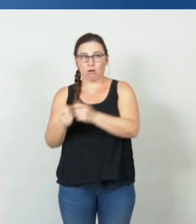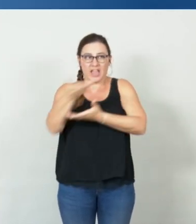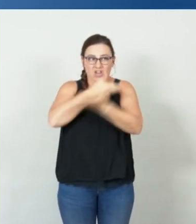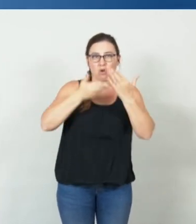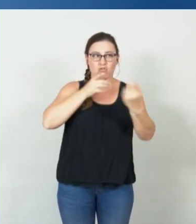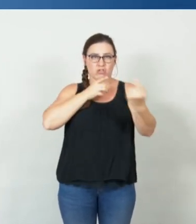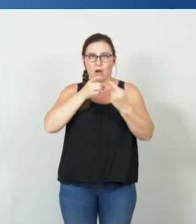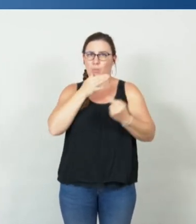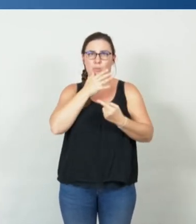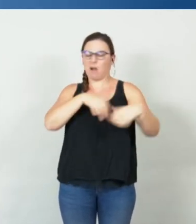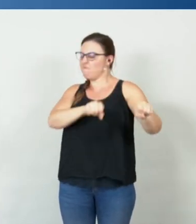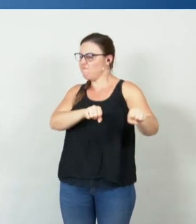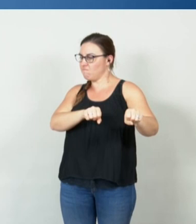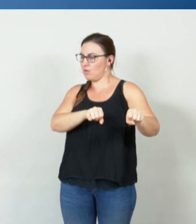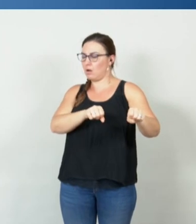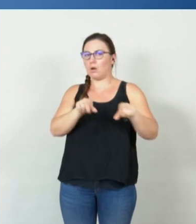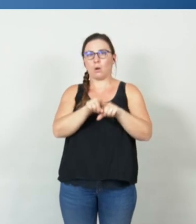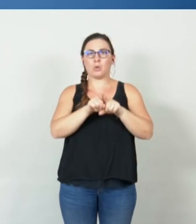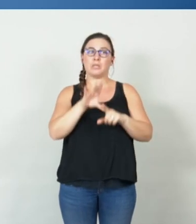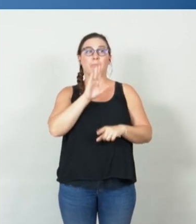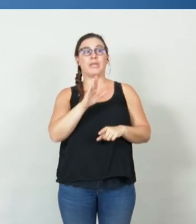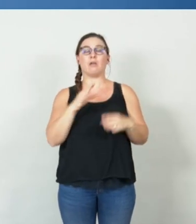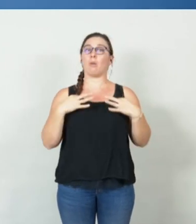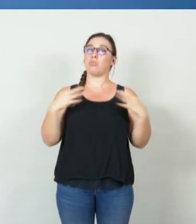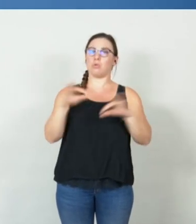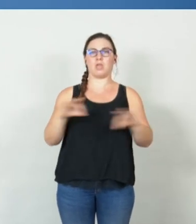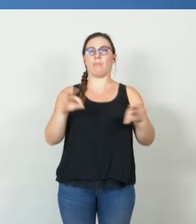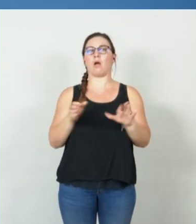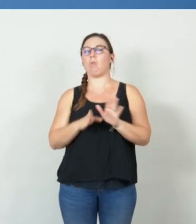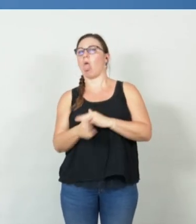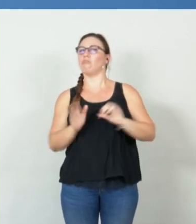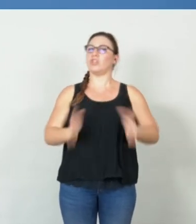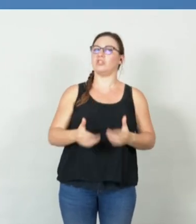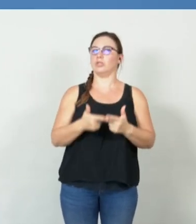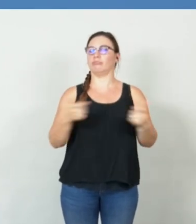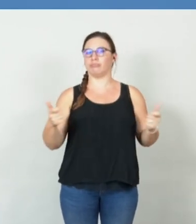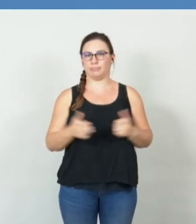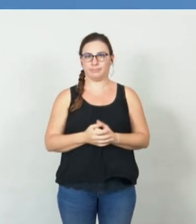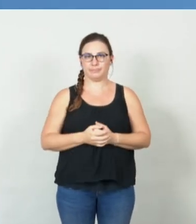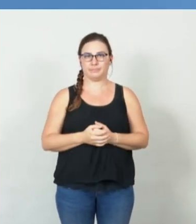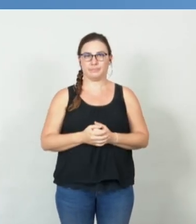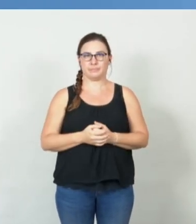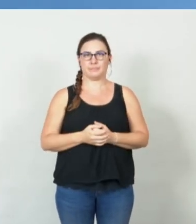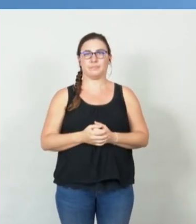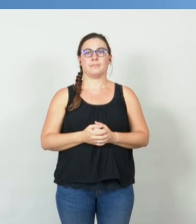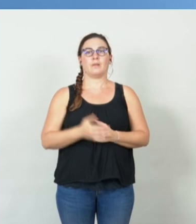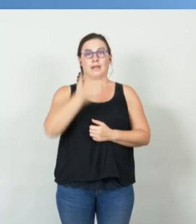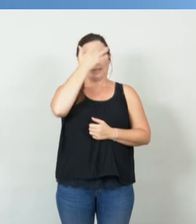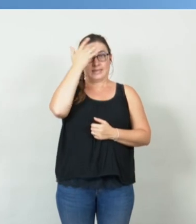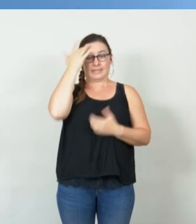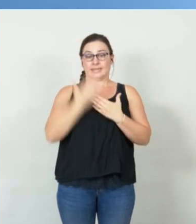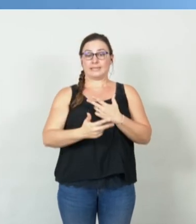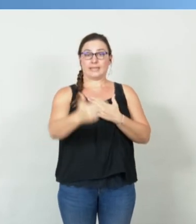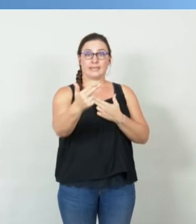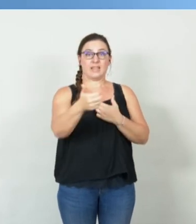et dans des mesures discrétionnaires et arbitraires cet été presque aménage sur deux